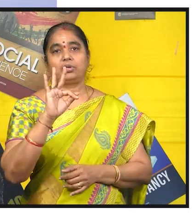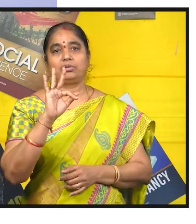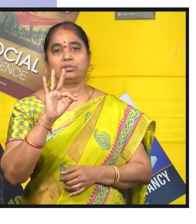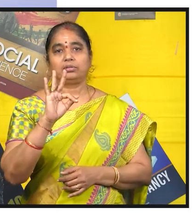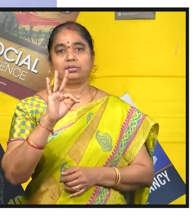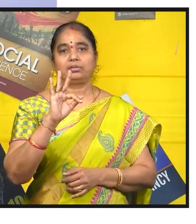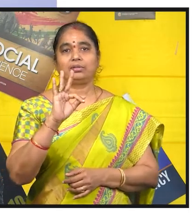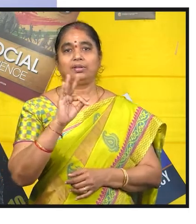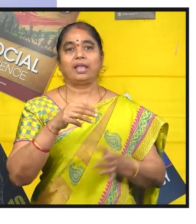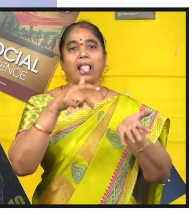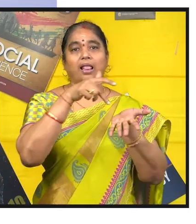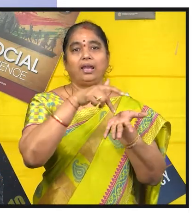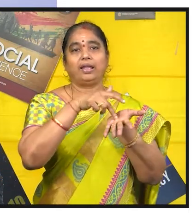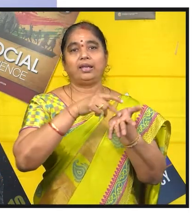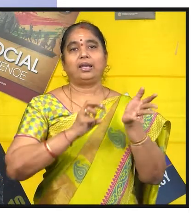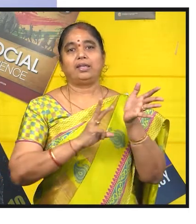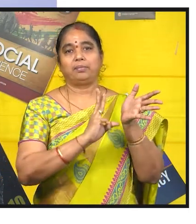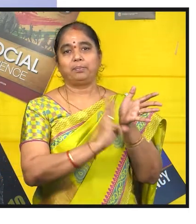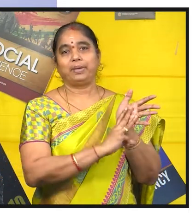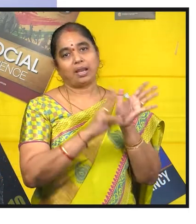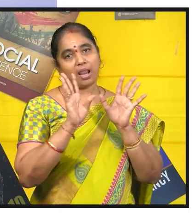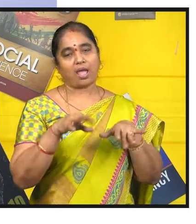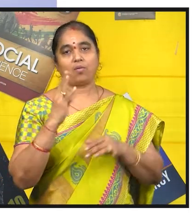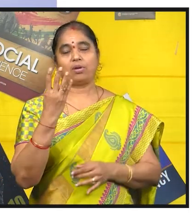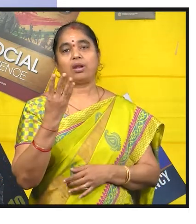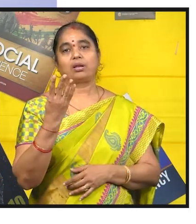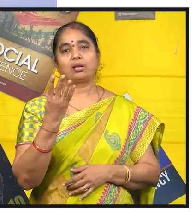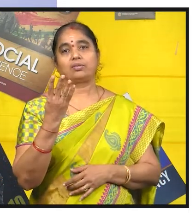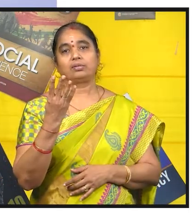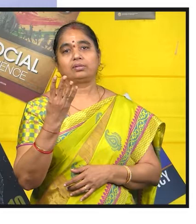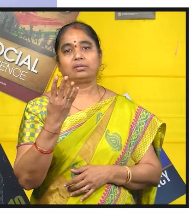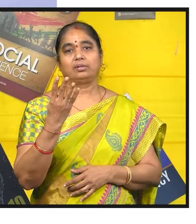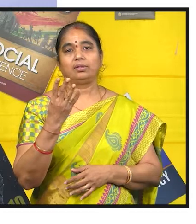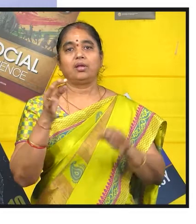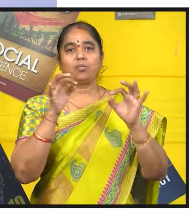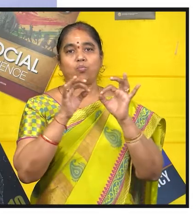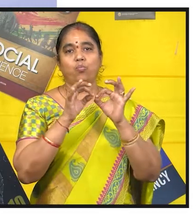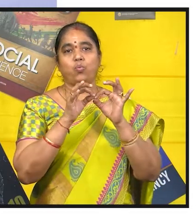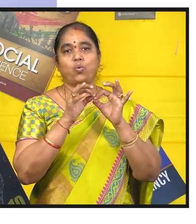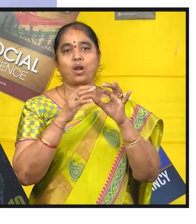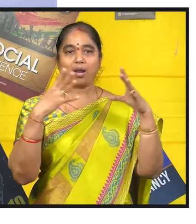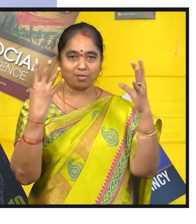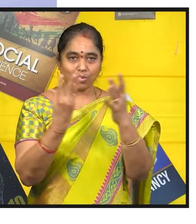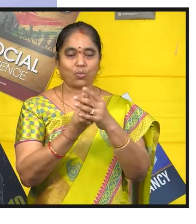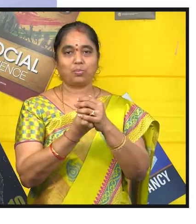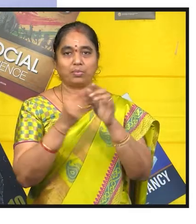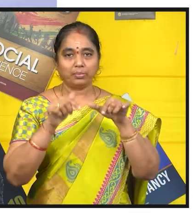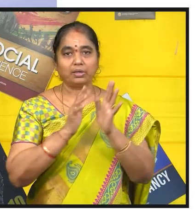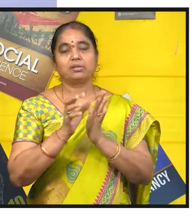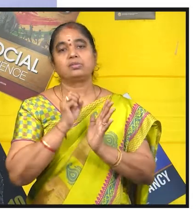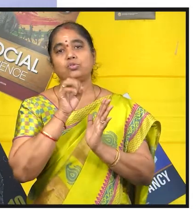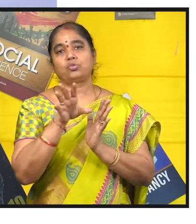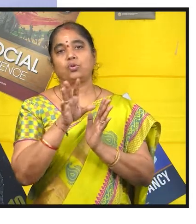மூன்றாவது இடைநிலை தனிமங்களை குறிக்கிறது. நான்காவது பார்த்தீங்க அப்படின்னு சொன்னால் போரான் குடும்பம் என்று